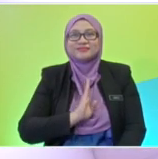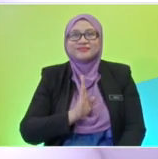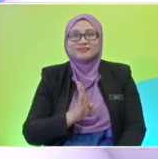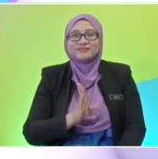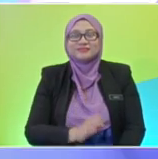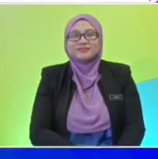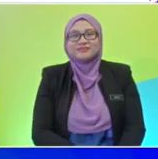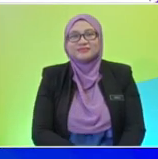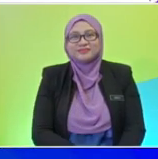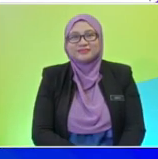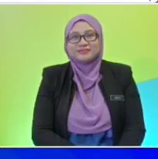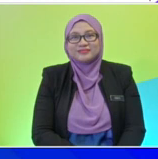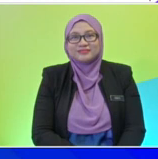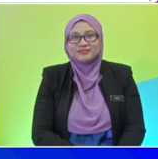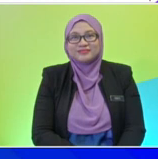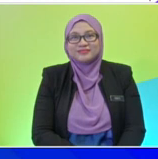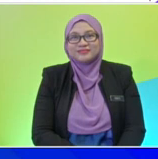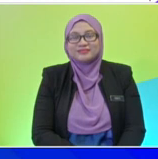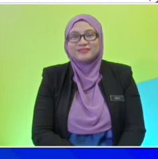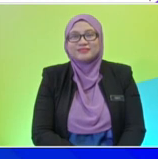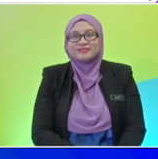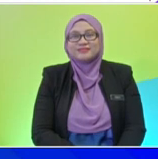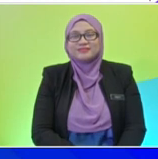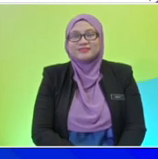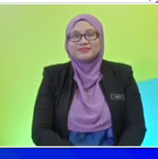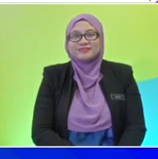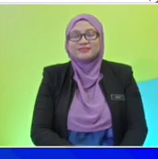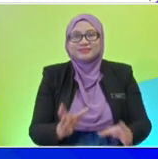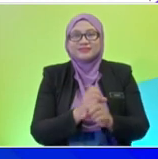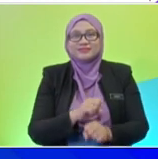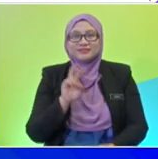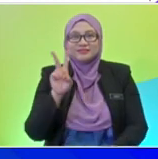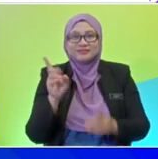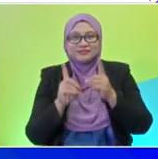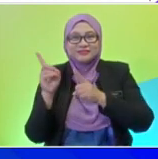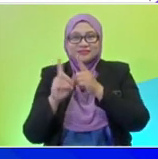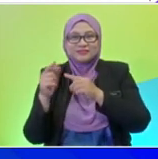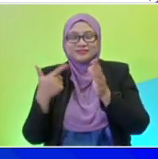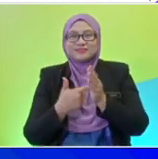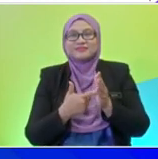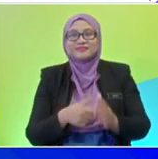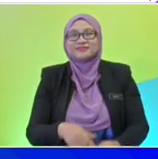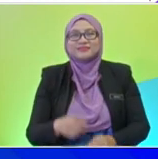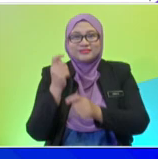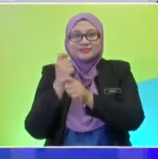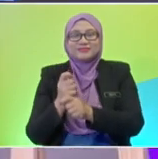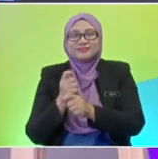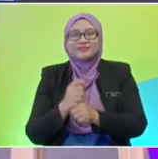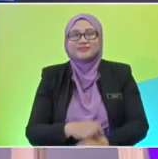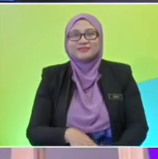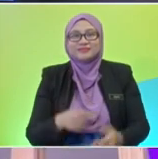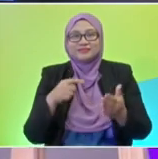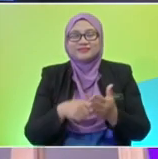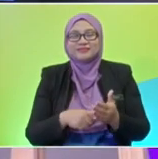tepat sekali bangga Oke Tania untuk present Oke Kristen dapat dua pelekat lagi Oke Tania Kristen Oke ini